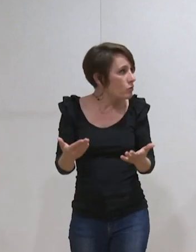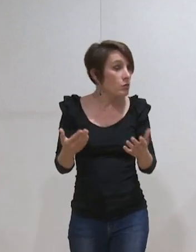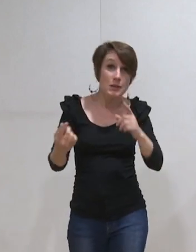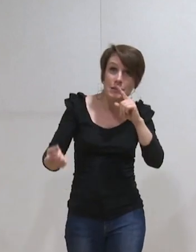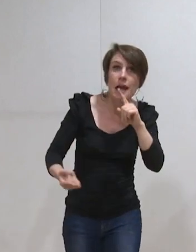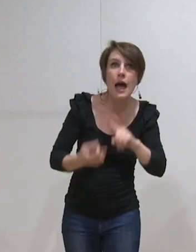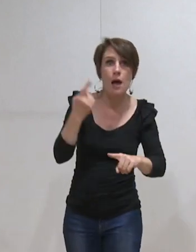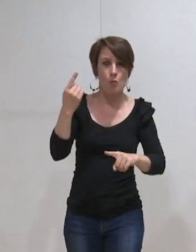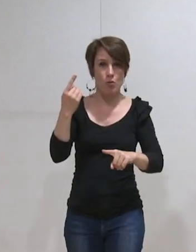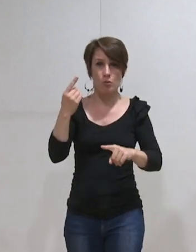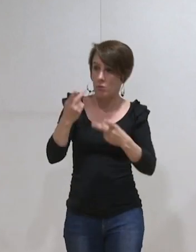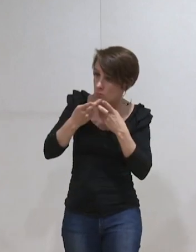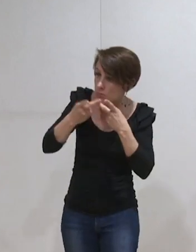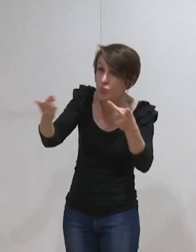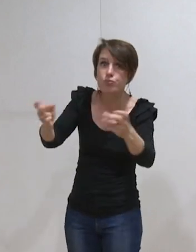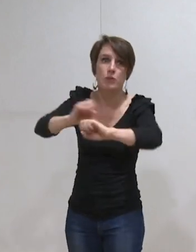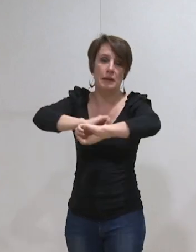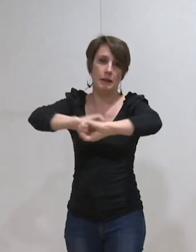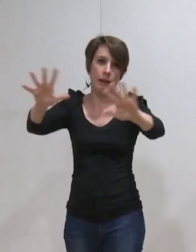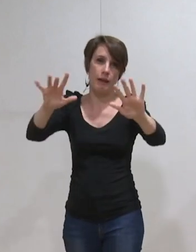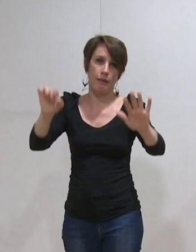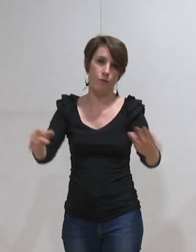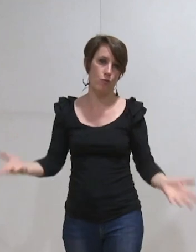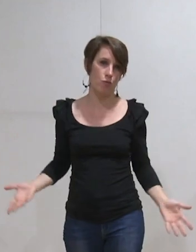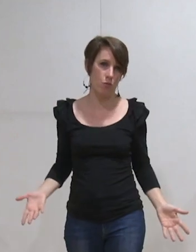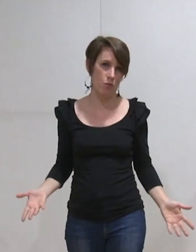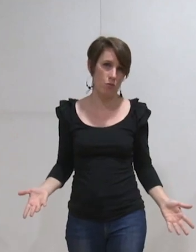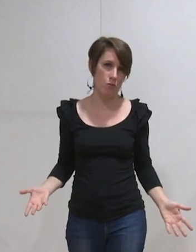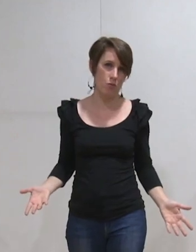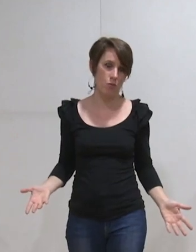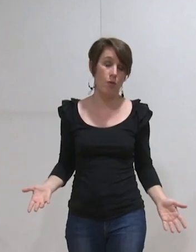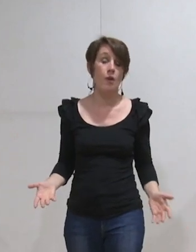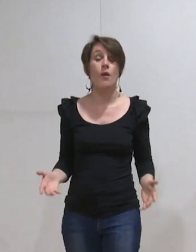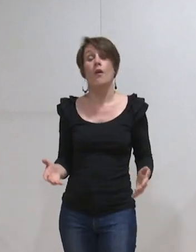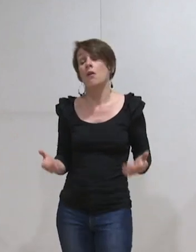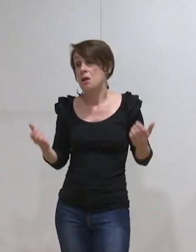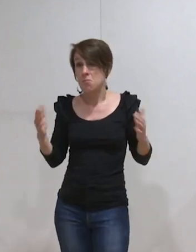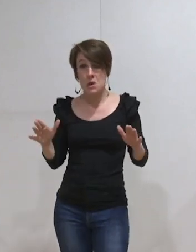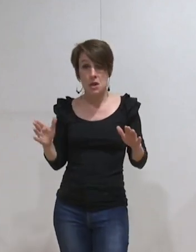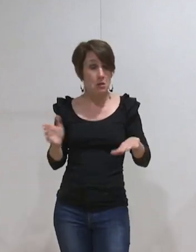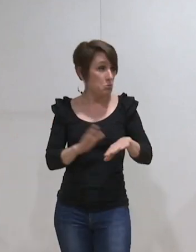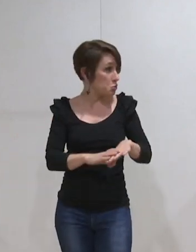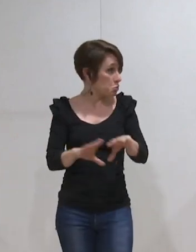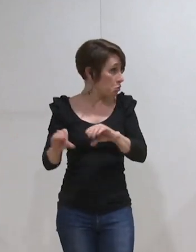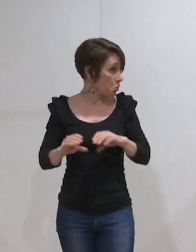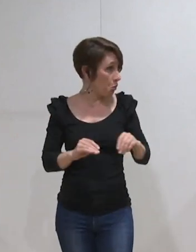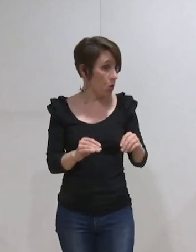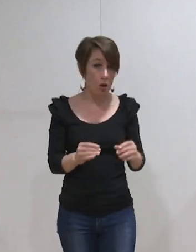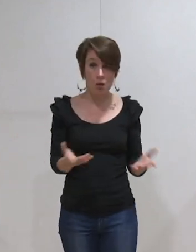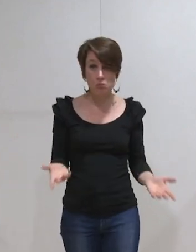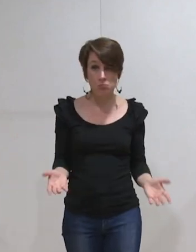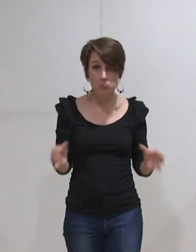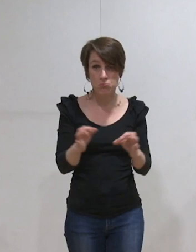messages clairs soient délivrés dans le dans l'opinion publique bon tout ça je je ne l'ai pas ce soir on reste sur notre fin on reste dans des